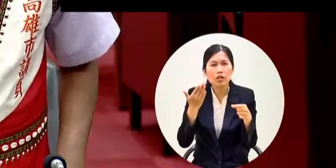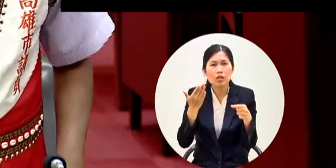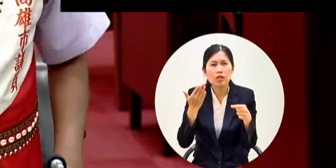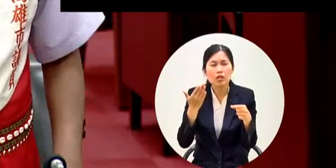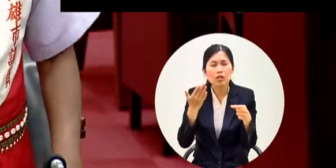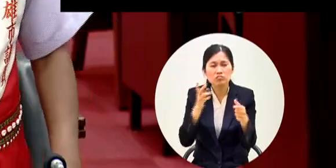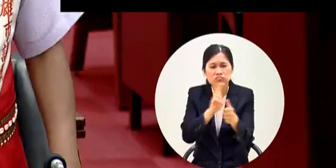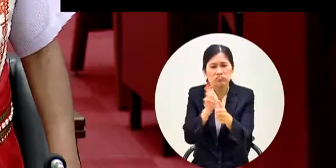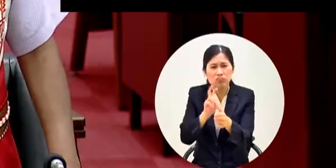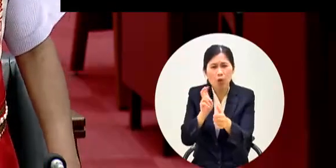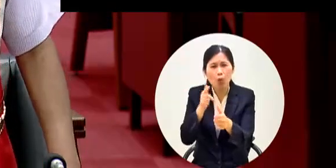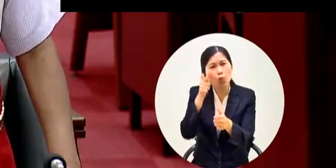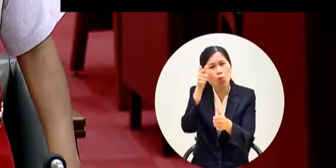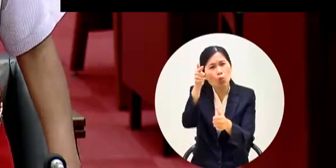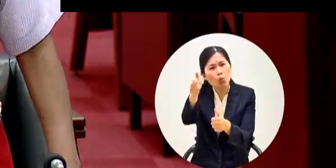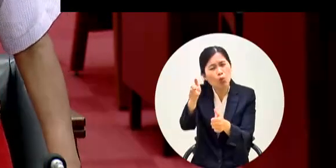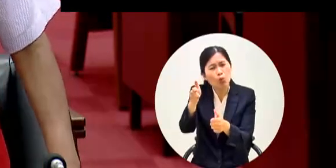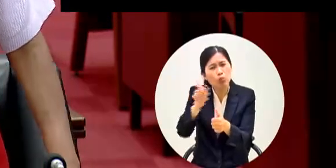舍。